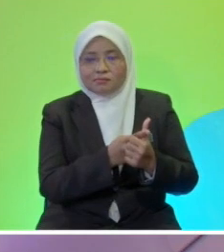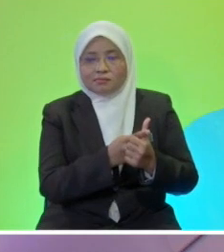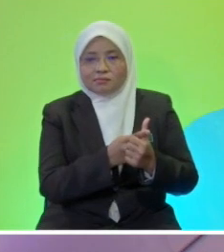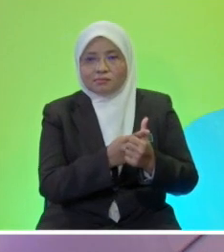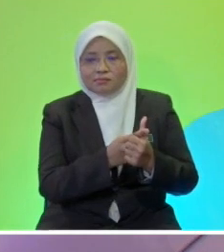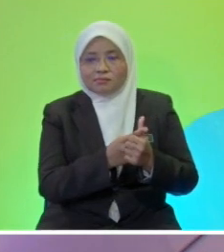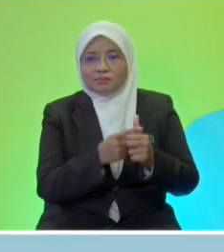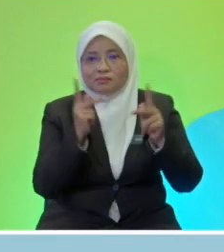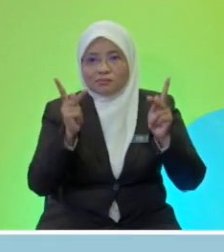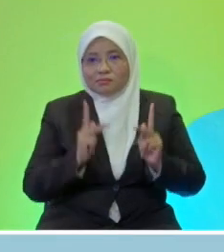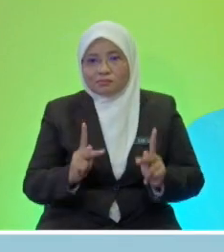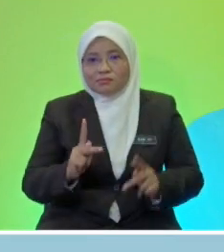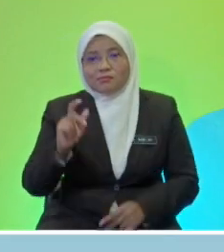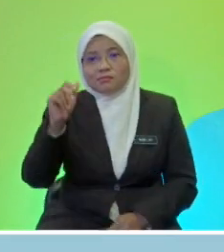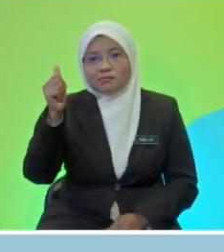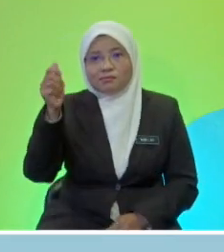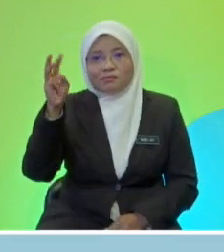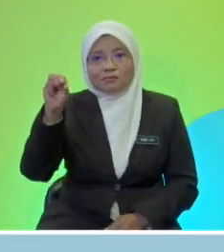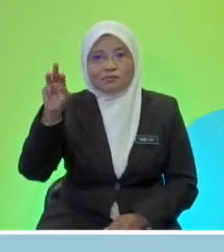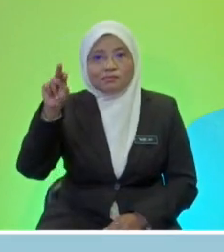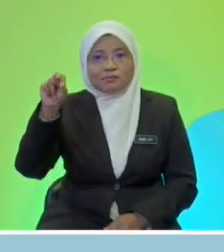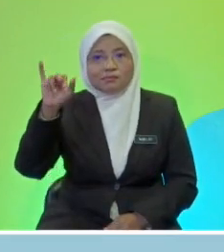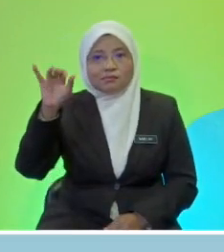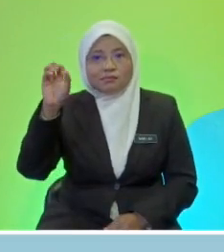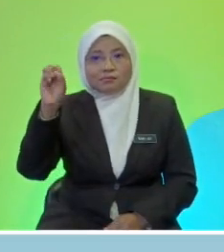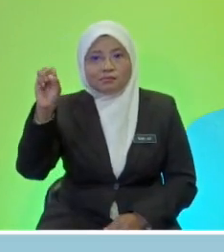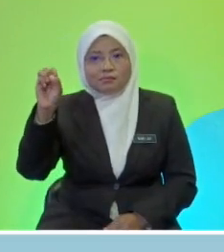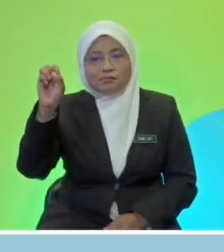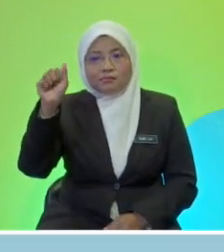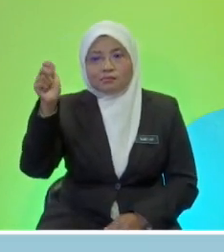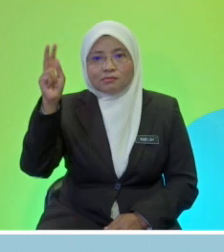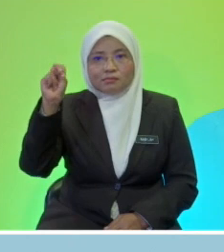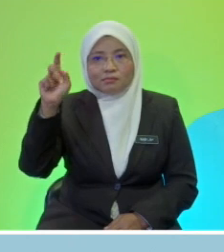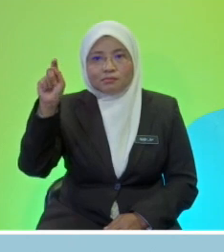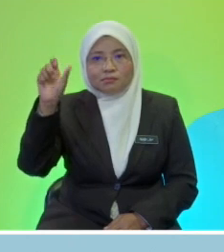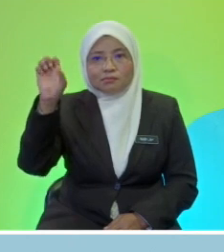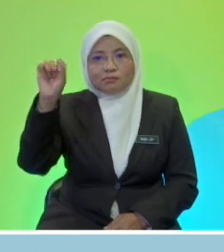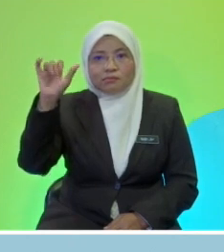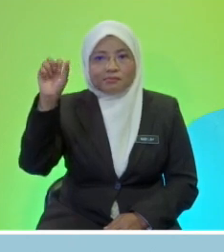salah satunya adalah kaidah kita kenali sebagai sintesis